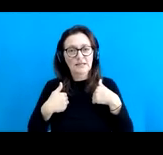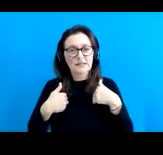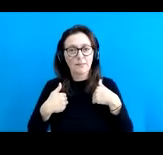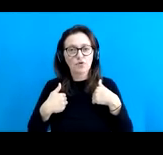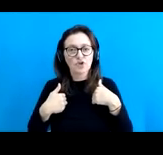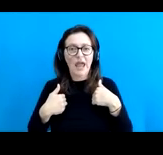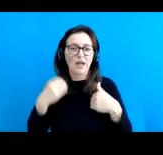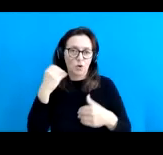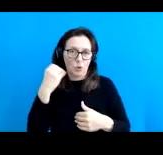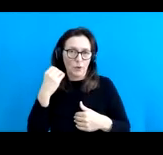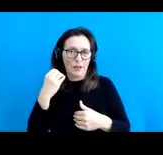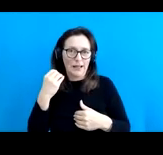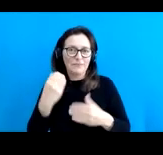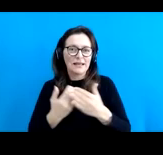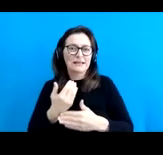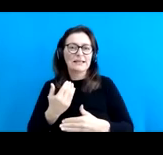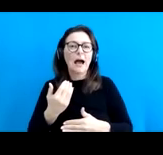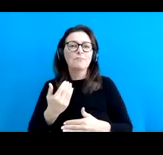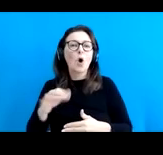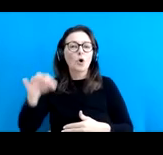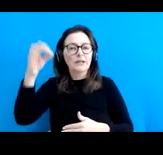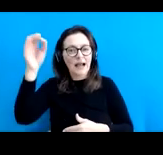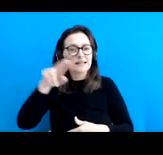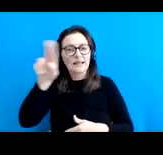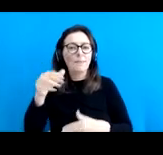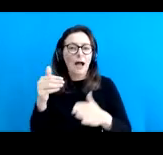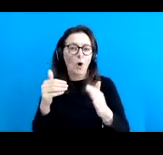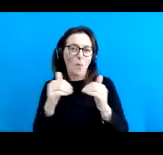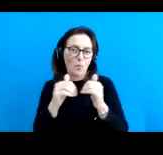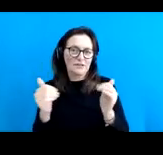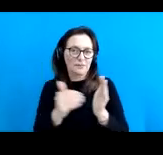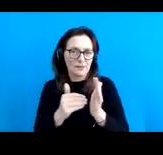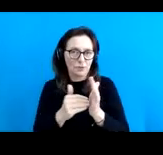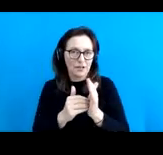potrebami. Upam, da vam bo v pomoč in v veselje pri delu z njimi.